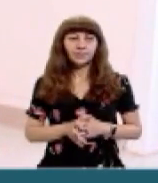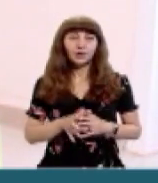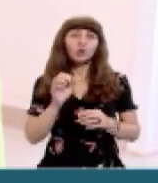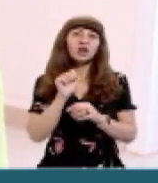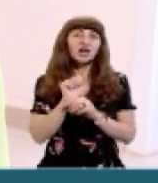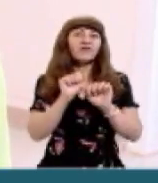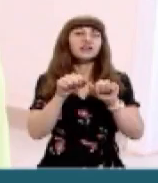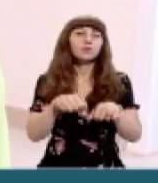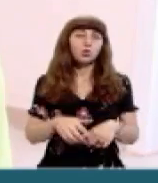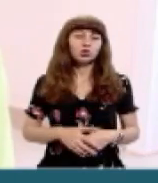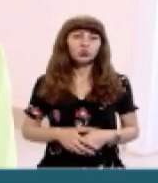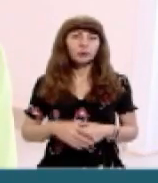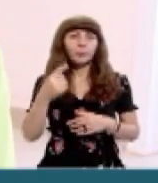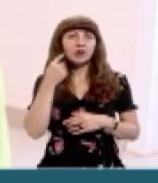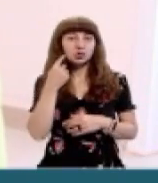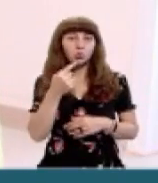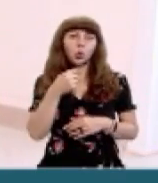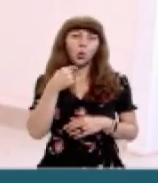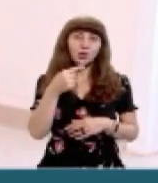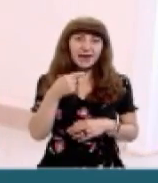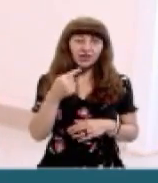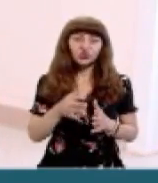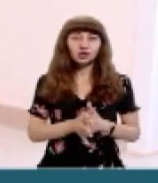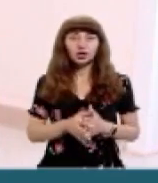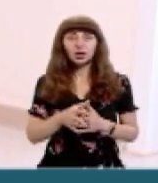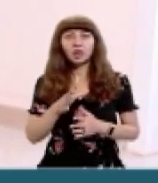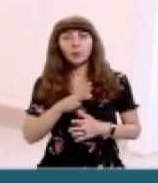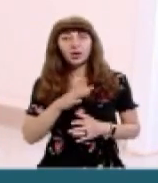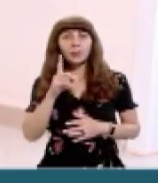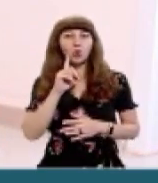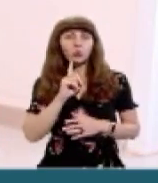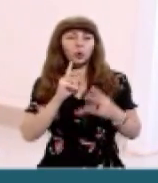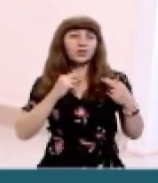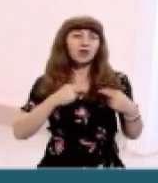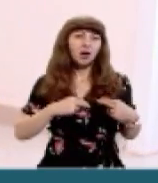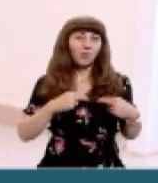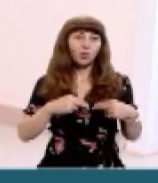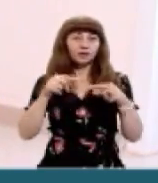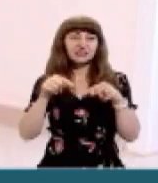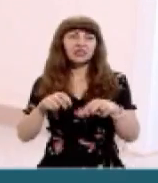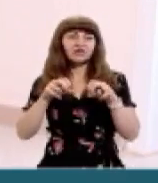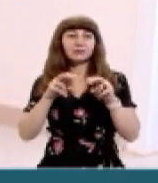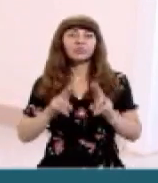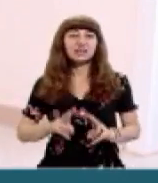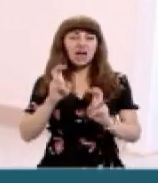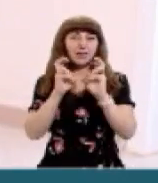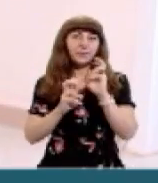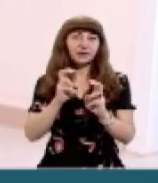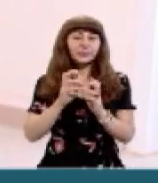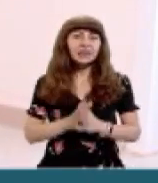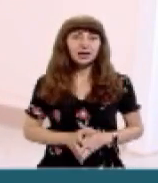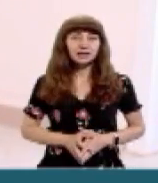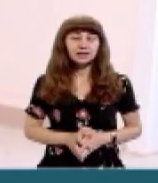ограниченная у них возможность по слуху и речи, поэтому им было бы комфортнее работать у нас в специализированном